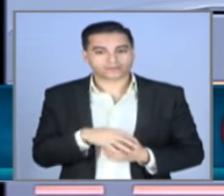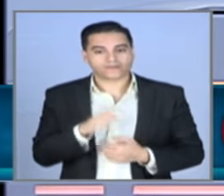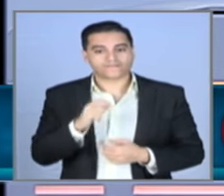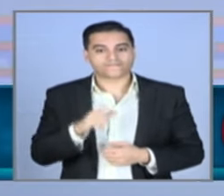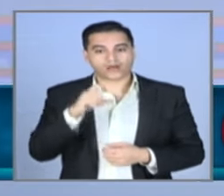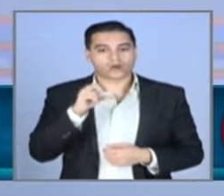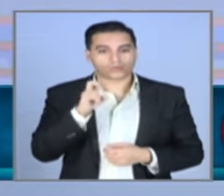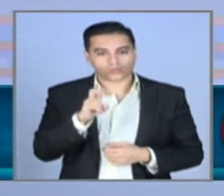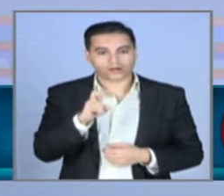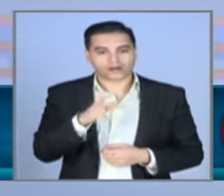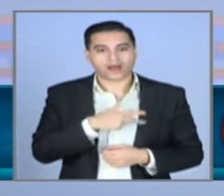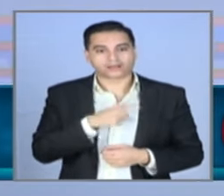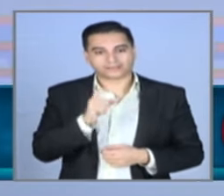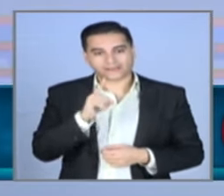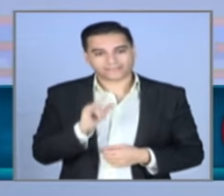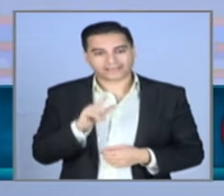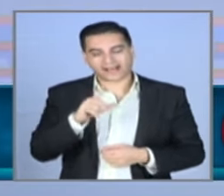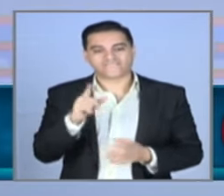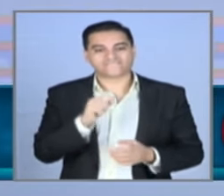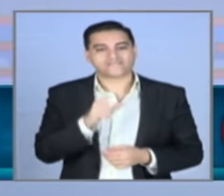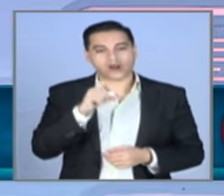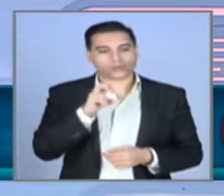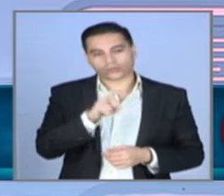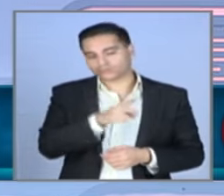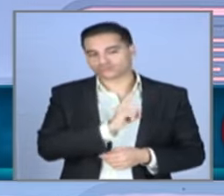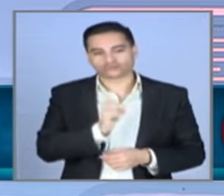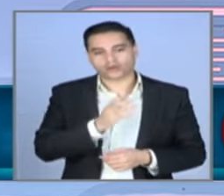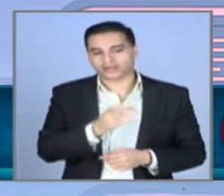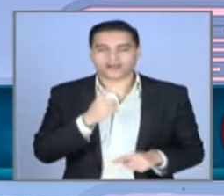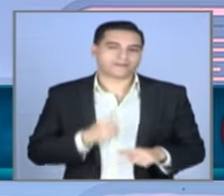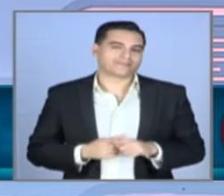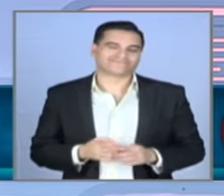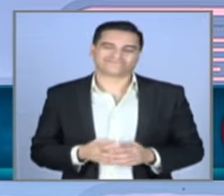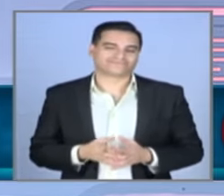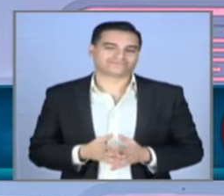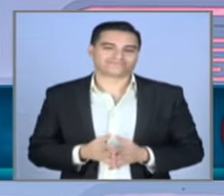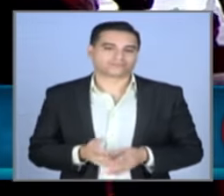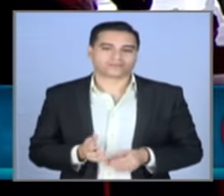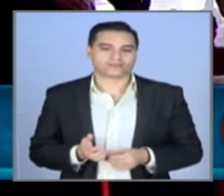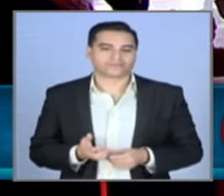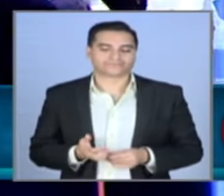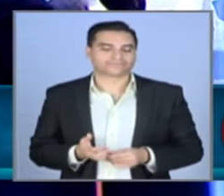فاروق؟ قصدك نبيل فاروق. نبيل لا فاروق. مش نبيل فاروق. لا، إجابة خاطئة.